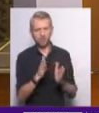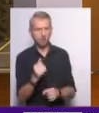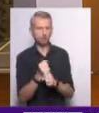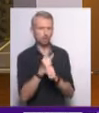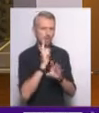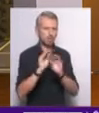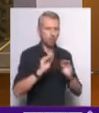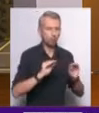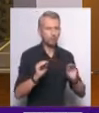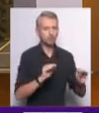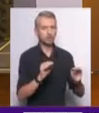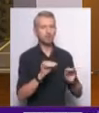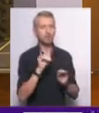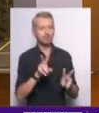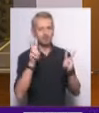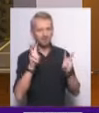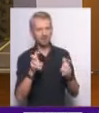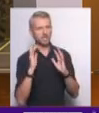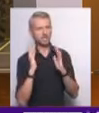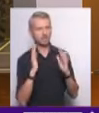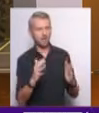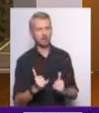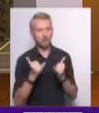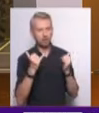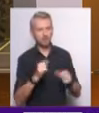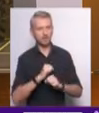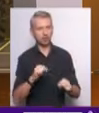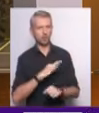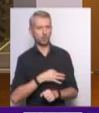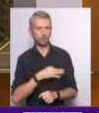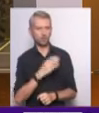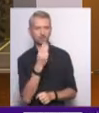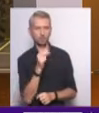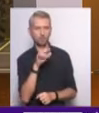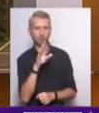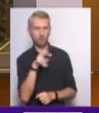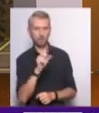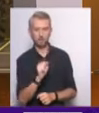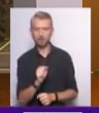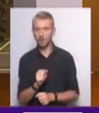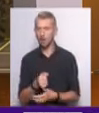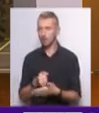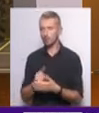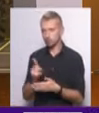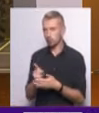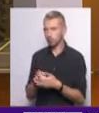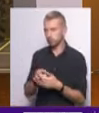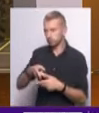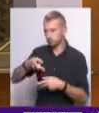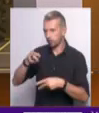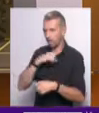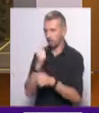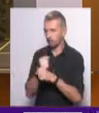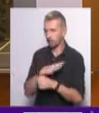благоустрій і назвати цей сквер фактично на честь героя-розвідника Шаповала. Так, повністю до кінця досягти цієї мети. Так, дуже дякую,